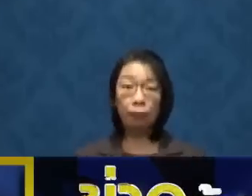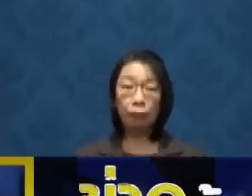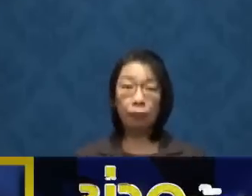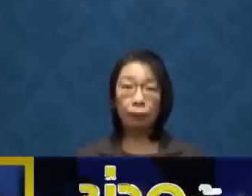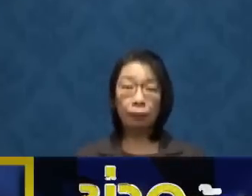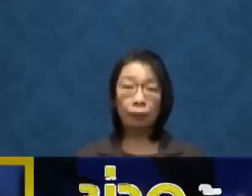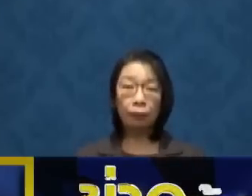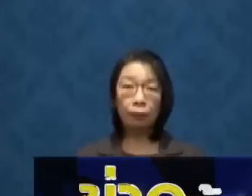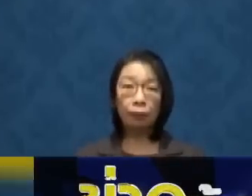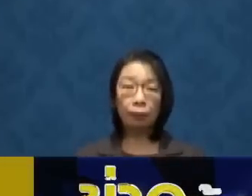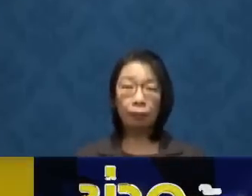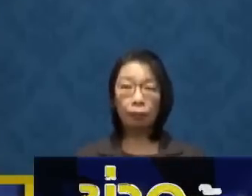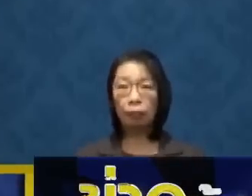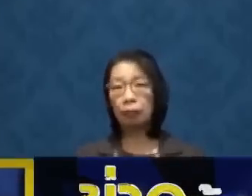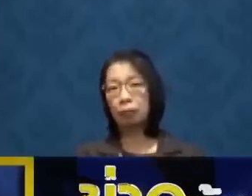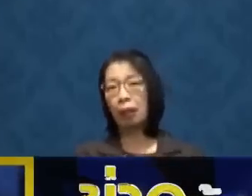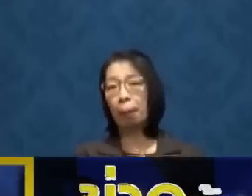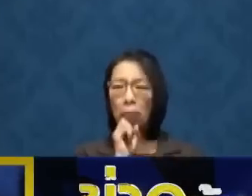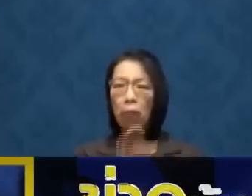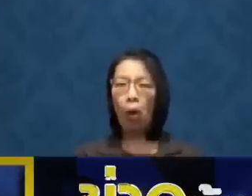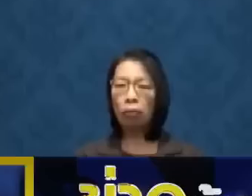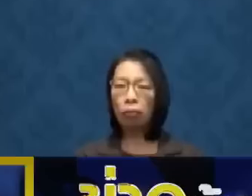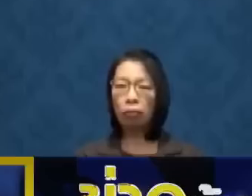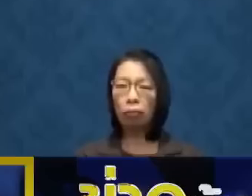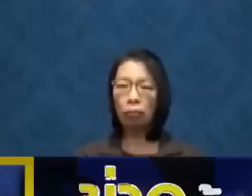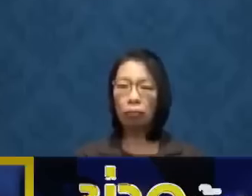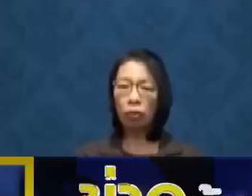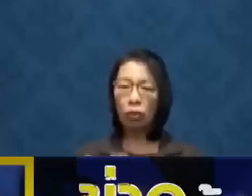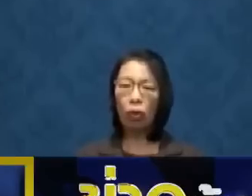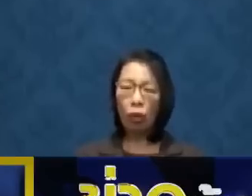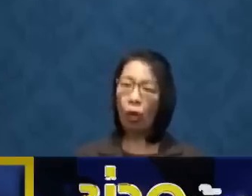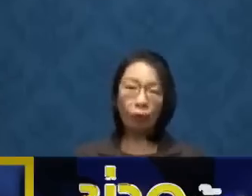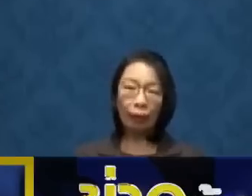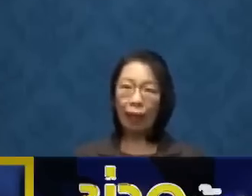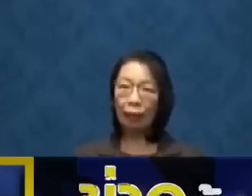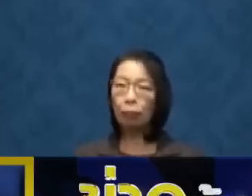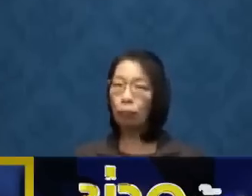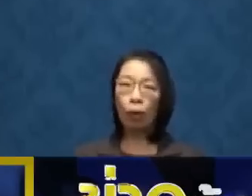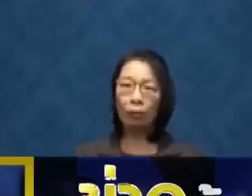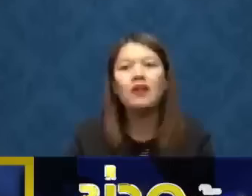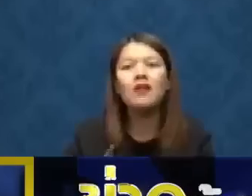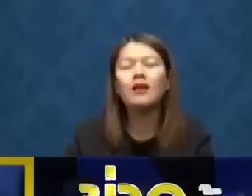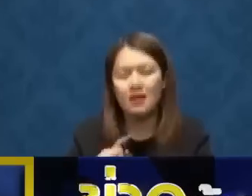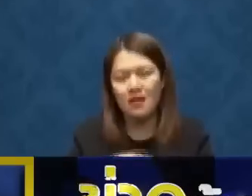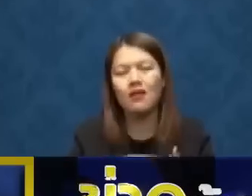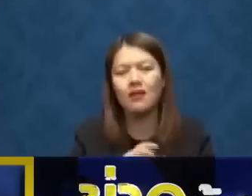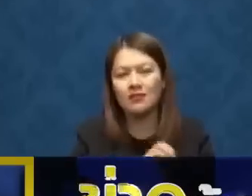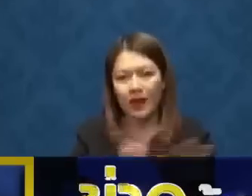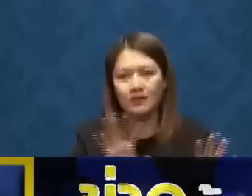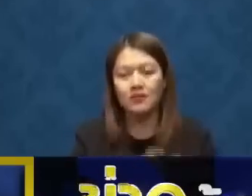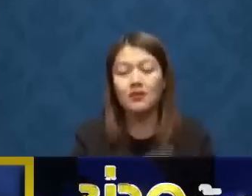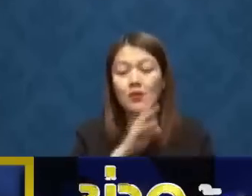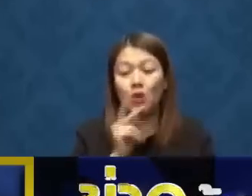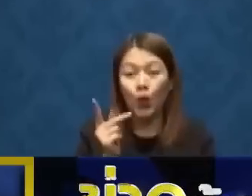ครับท่านอ้างเรื่องความไม่พร้อมของเครื่องไม้เครื่องมือและอุปกรณ์อ้างเรื่องงบประมาณถ้าคณะรัฐมนตรีเห็